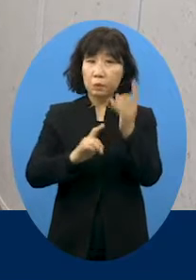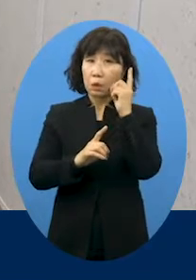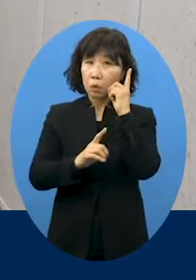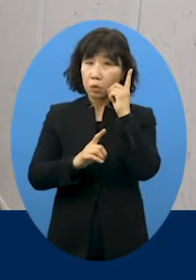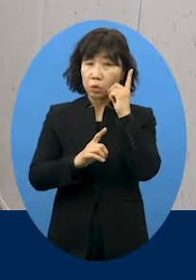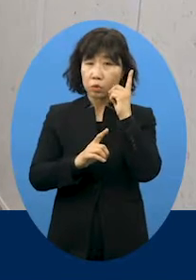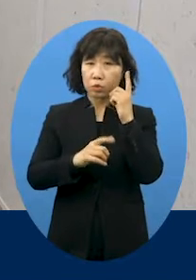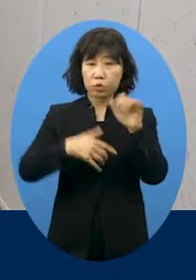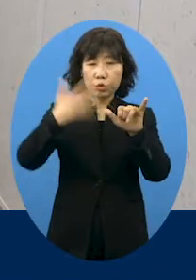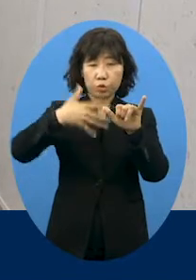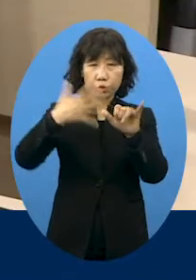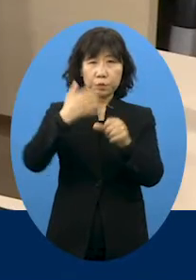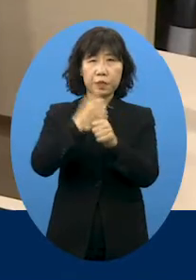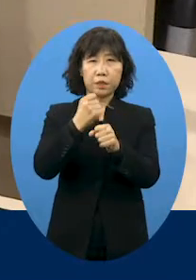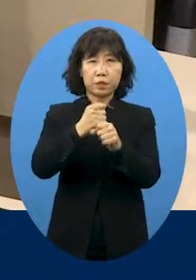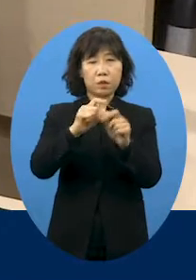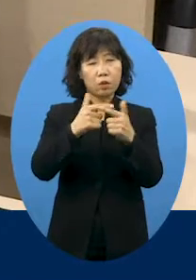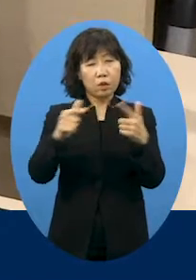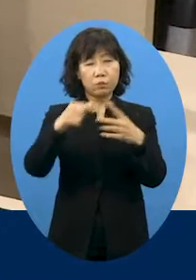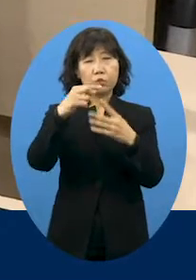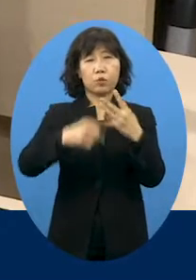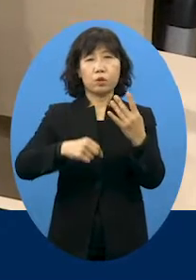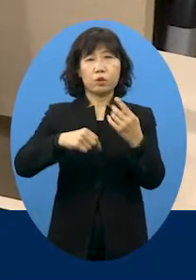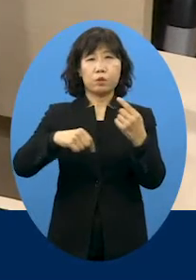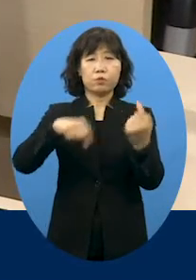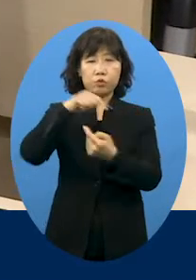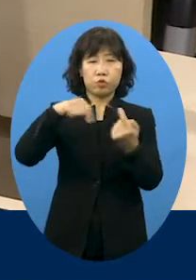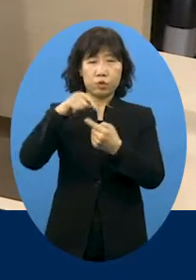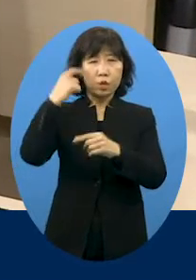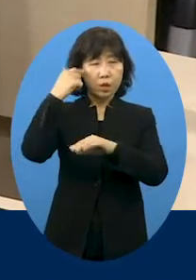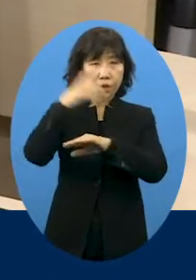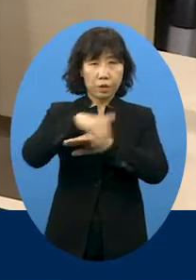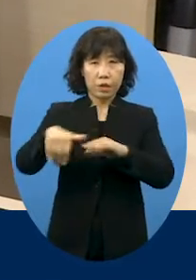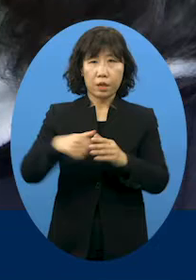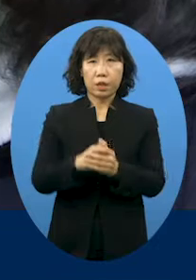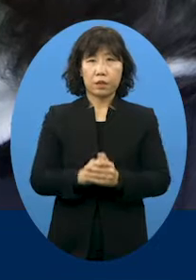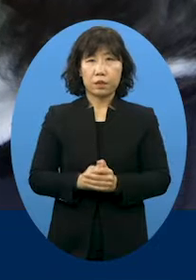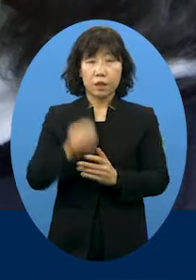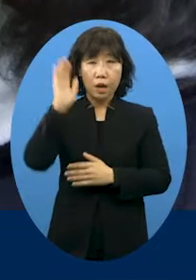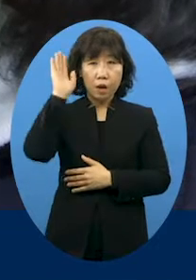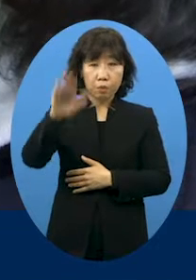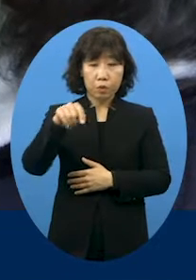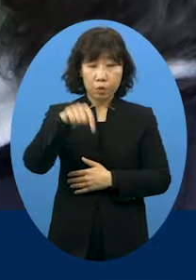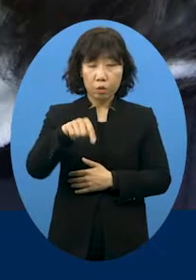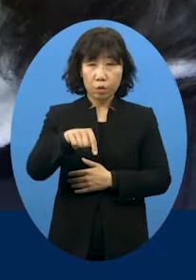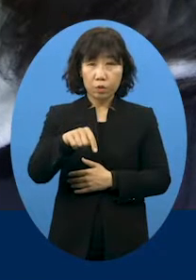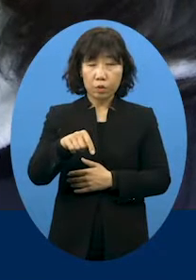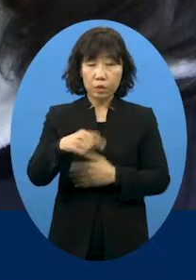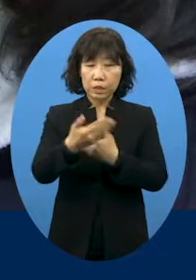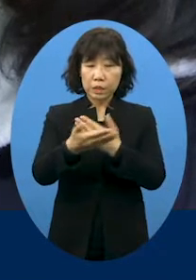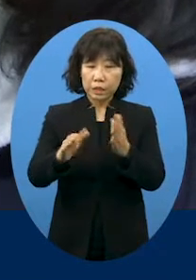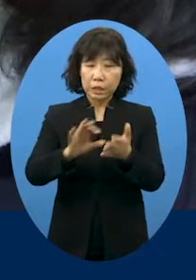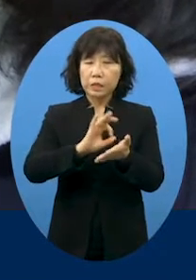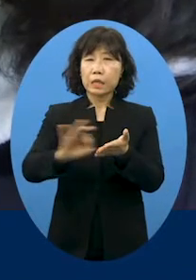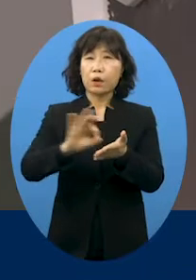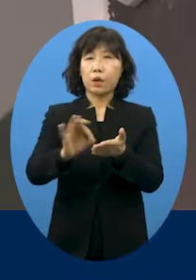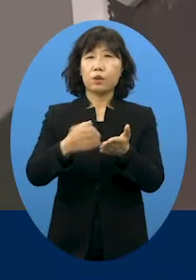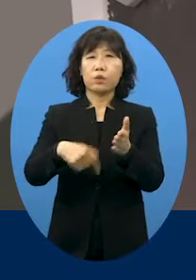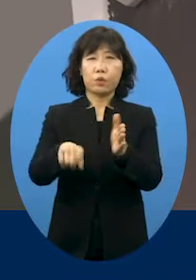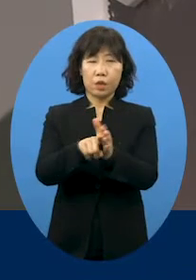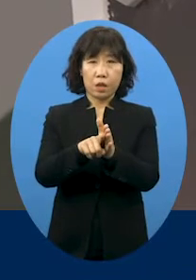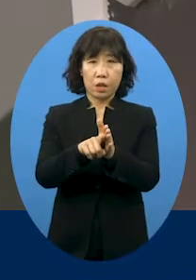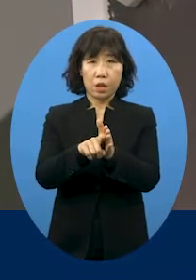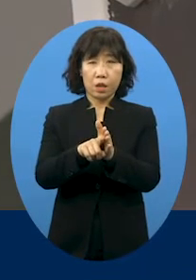유튜브 등 다양한 교육 프로그램을 본격 운영 합니다 군은 앞으로 구민들이 미디어 창작지원 센터를 활발하게